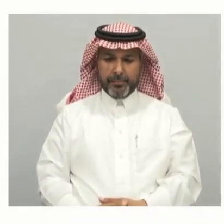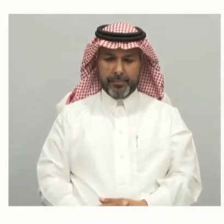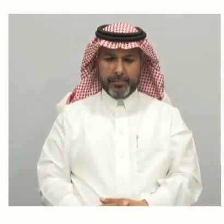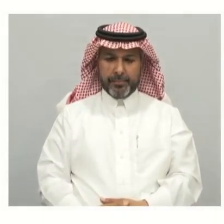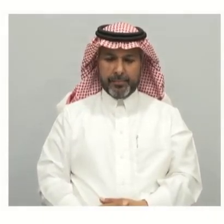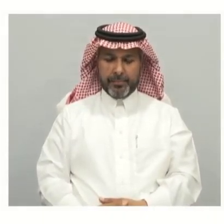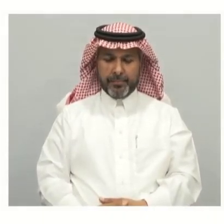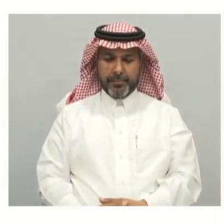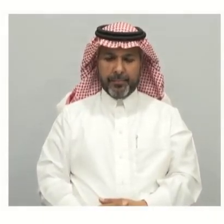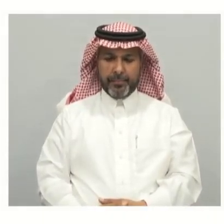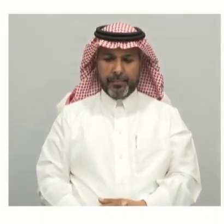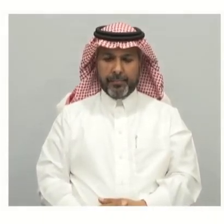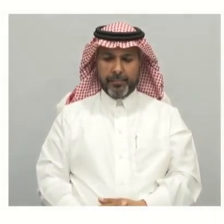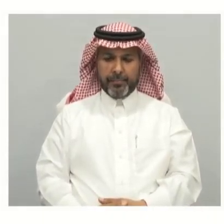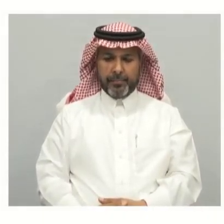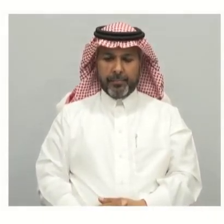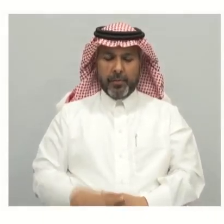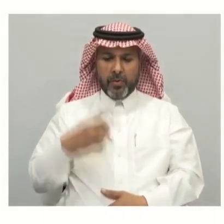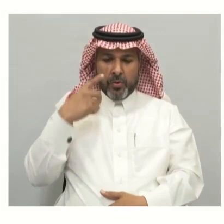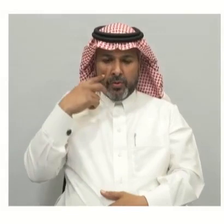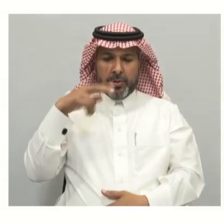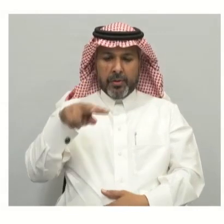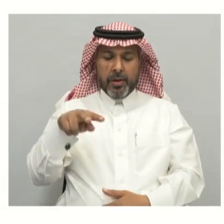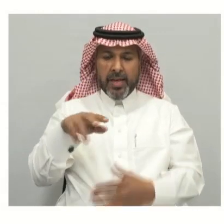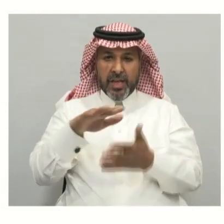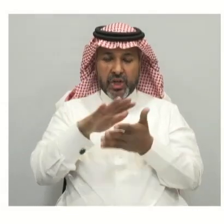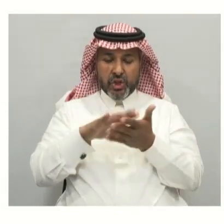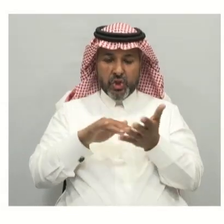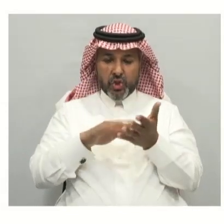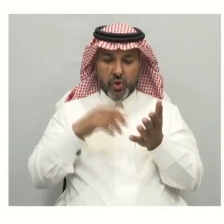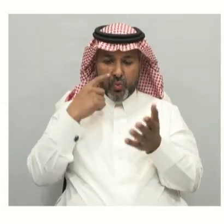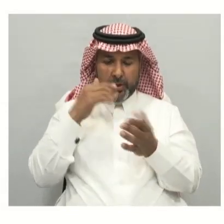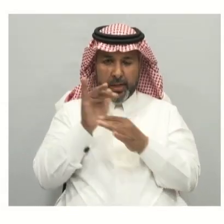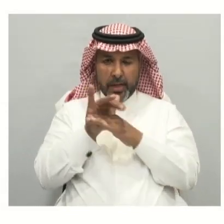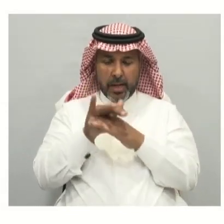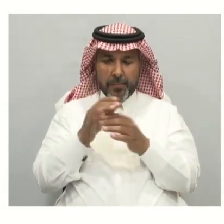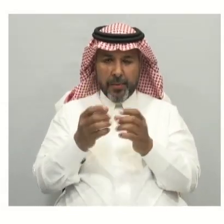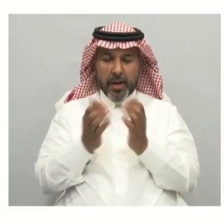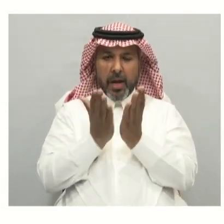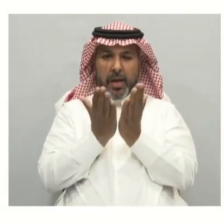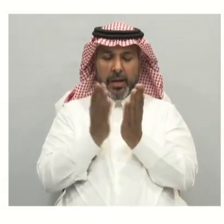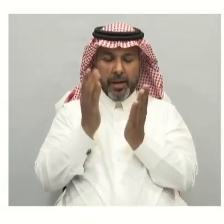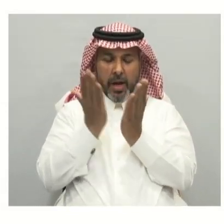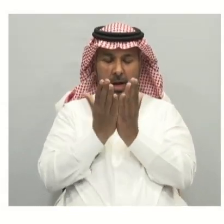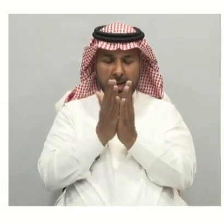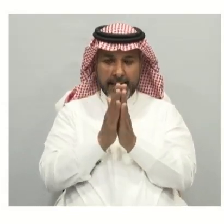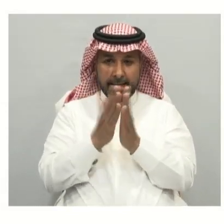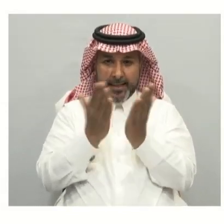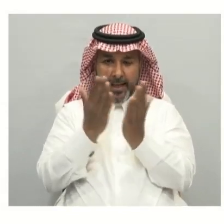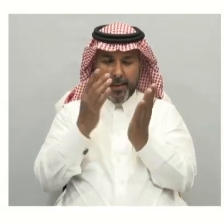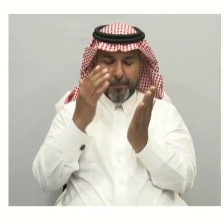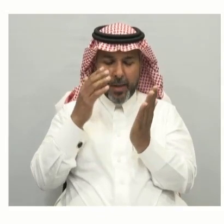قراءه يبين الجدول المجاور عدد الصفحات التي قراها خمس طلاب من كتاب